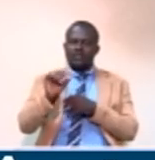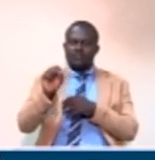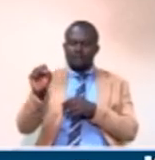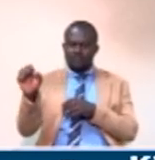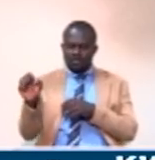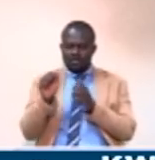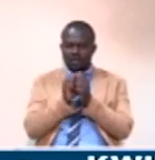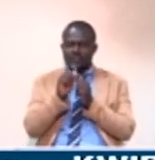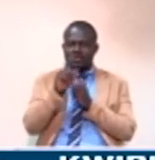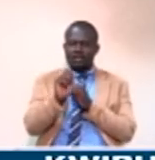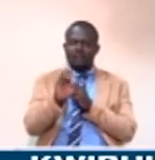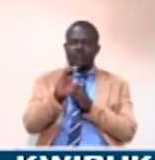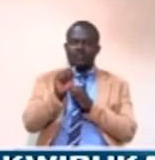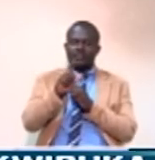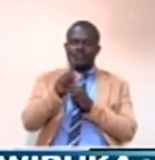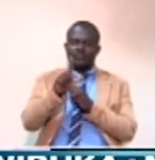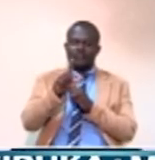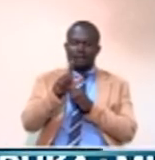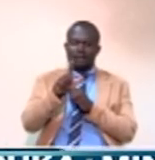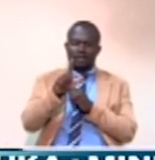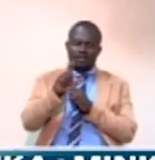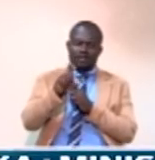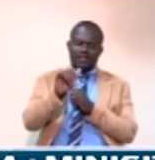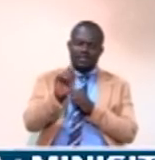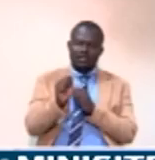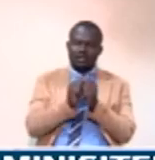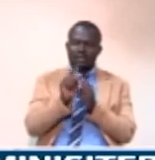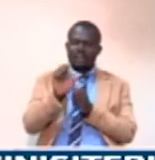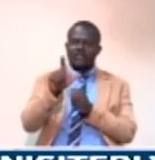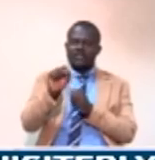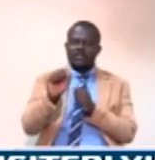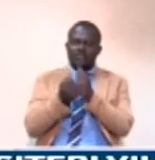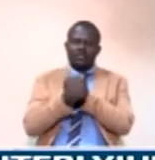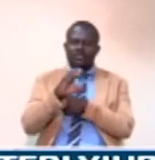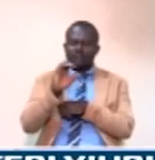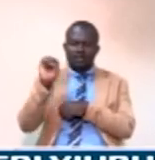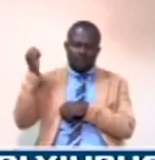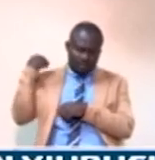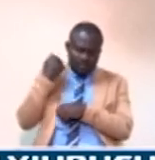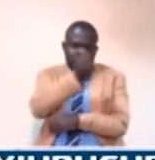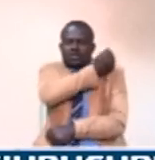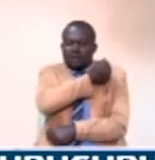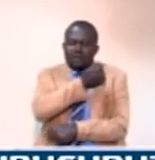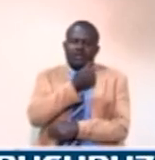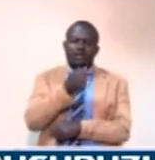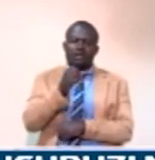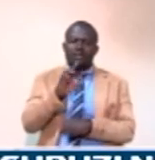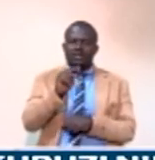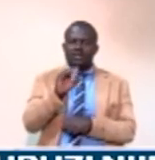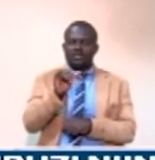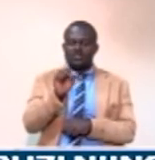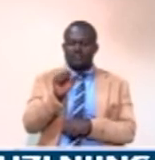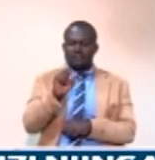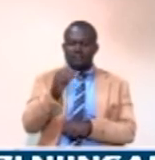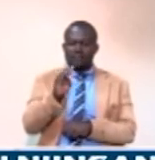Lieutenant Kalisa yahawe ipeti rya Colonel. Abandi ni Lieutenant Colonel Francis Ngabo Sebicundanyi